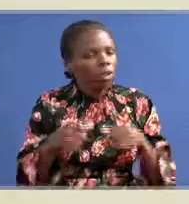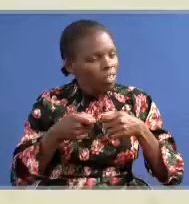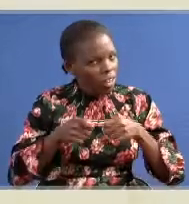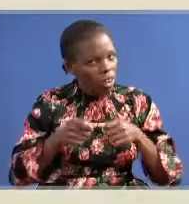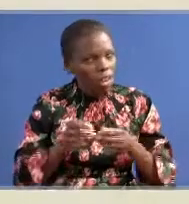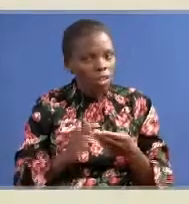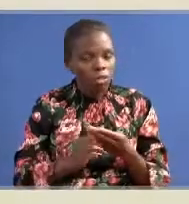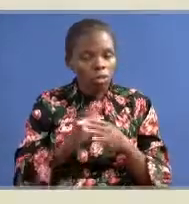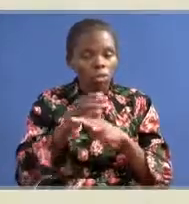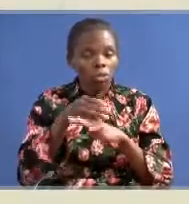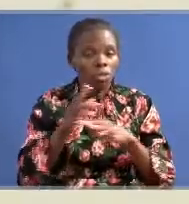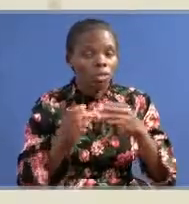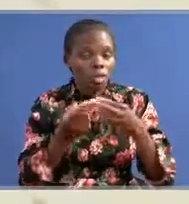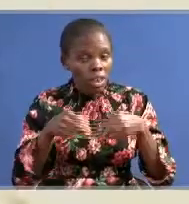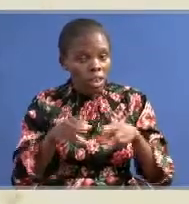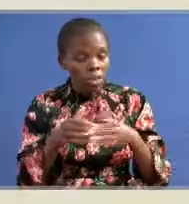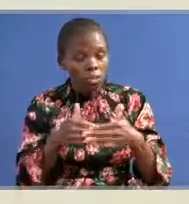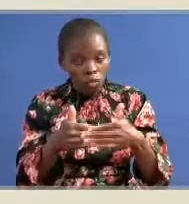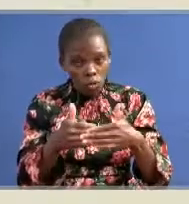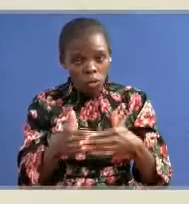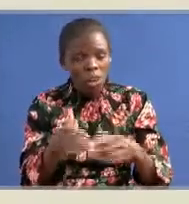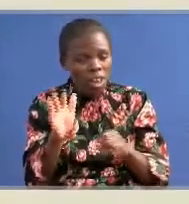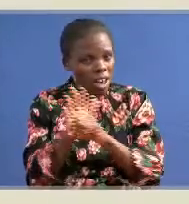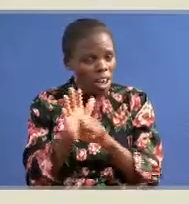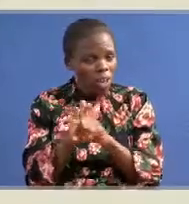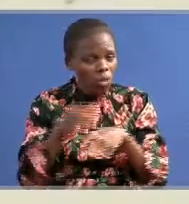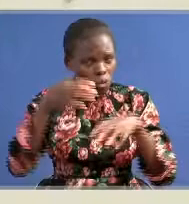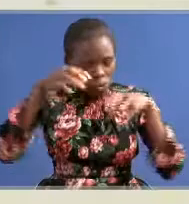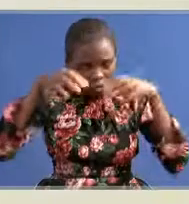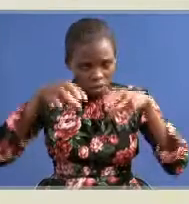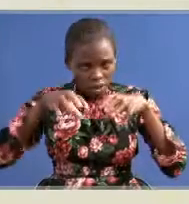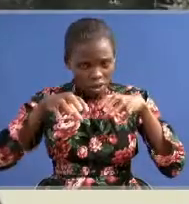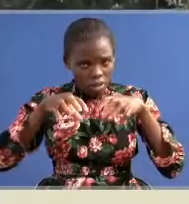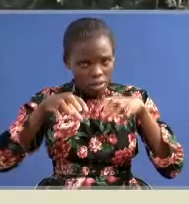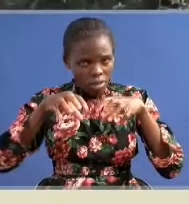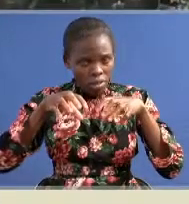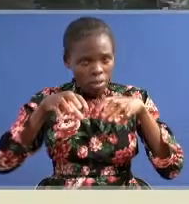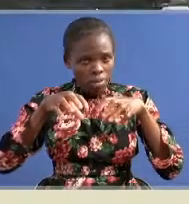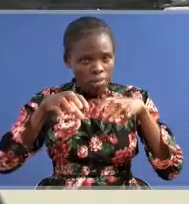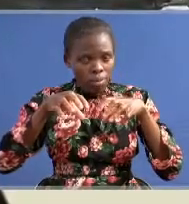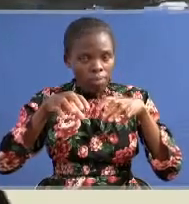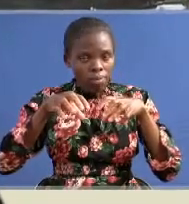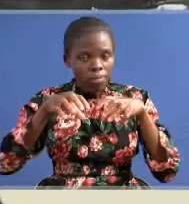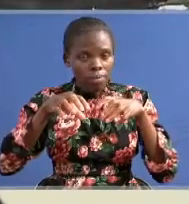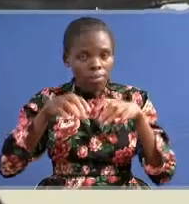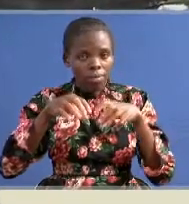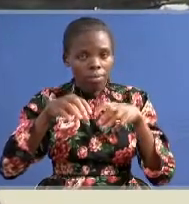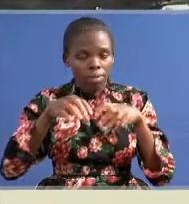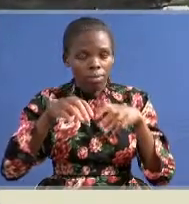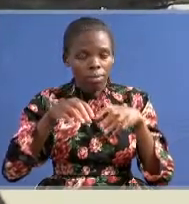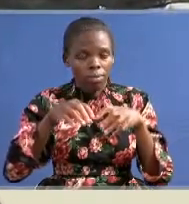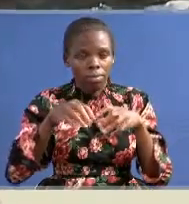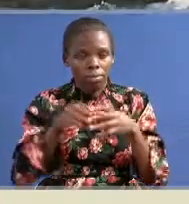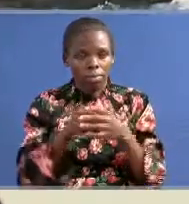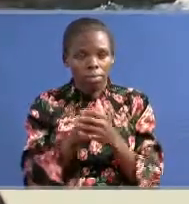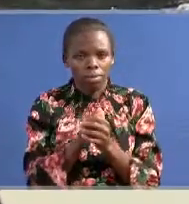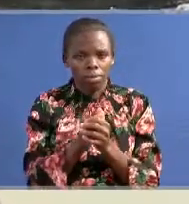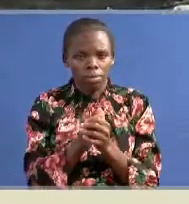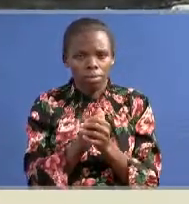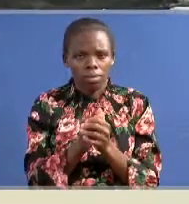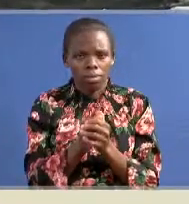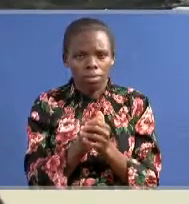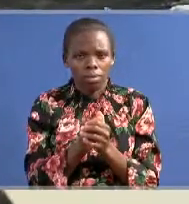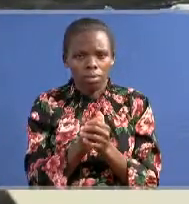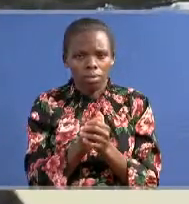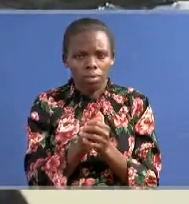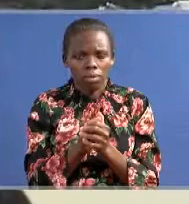kuvuka mto huo kufuatia mvua kubwa ambayo imekuwa ikinyesha eneo hilo. Watu wamekuja hapa tangu asubuhi hadi saa hii, hata